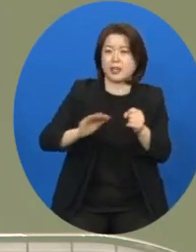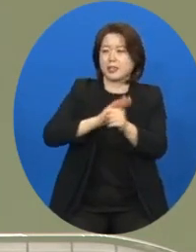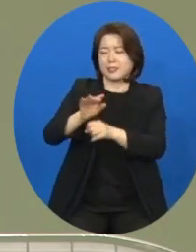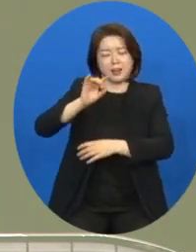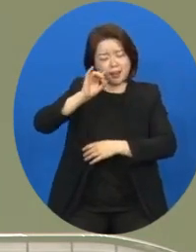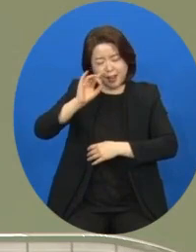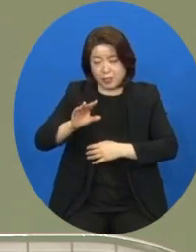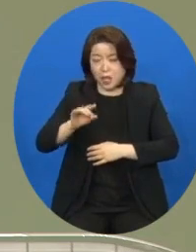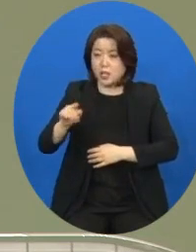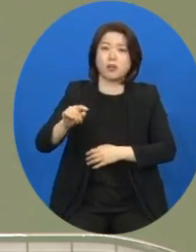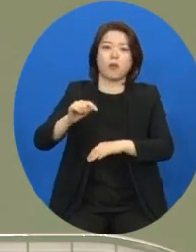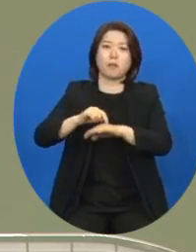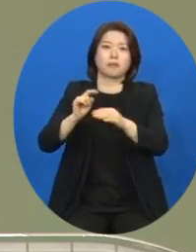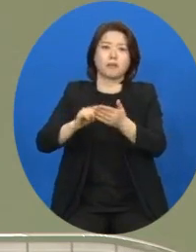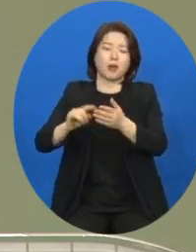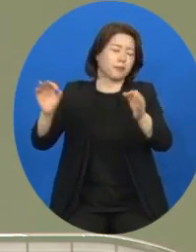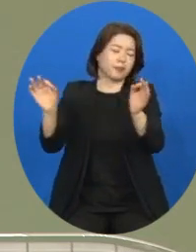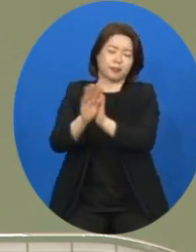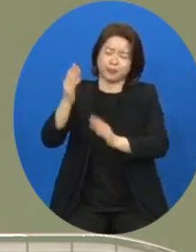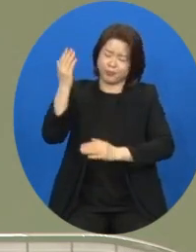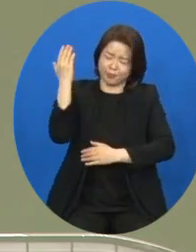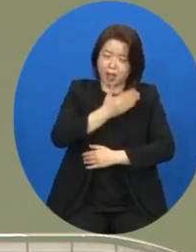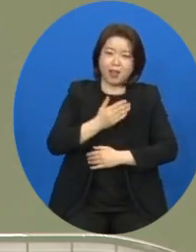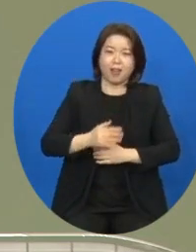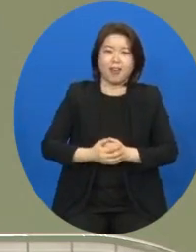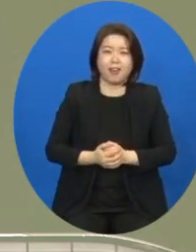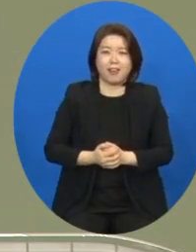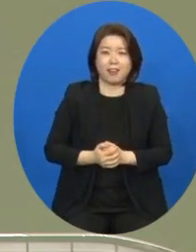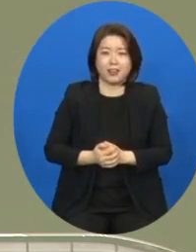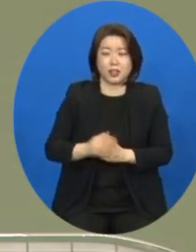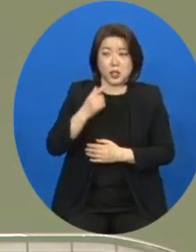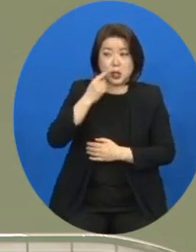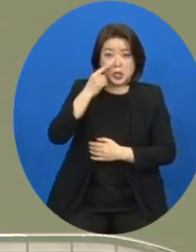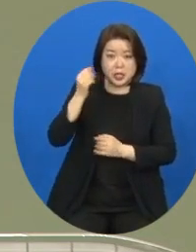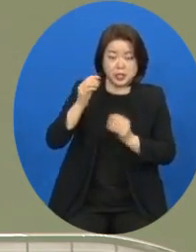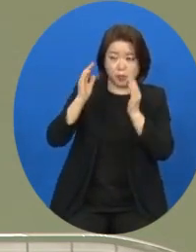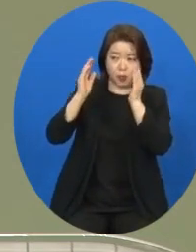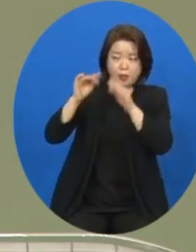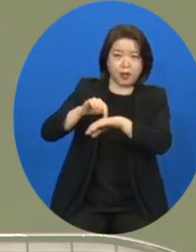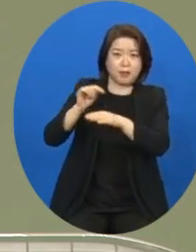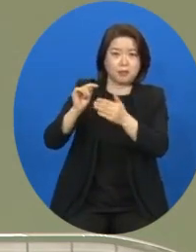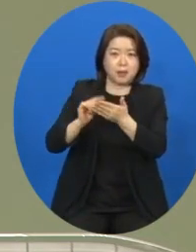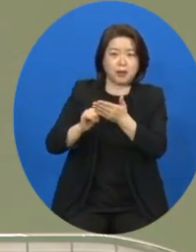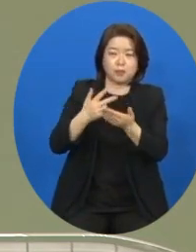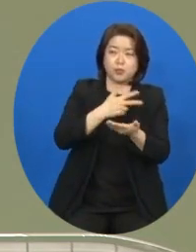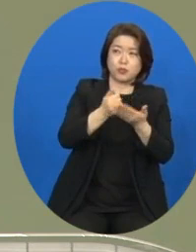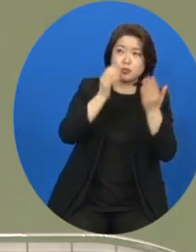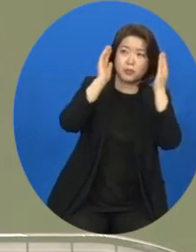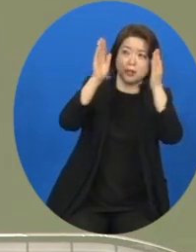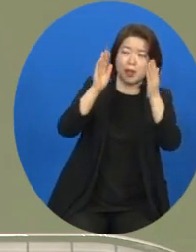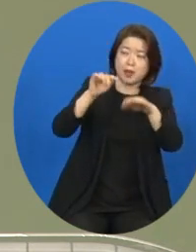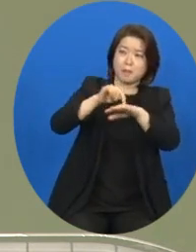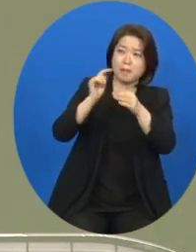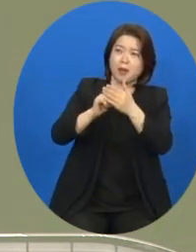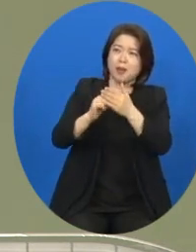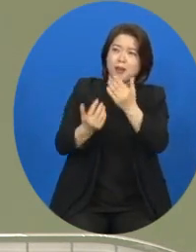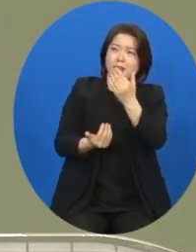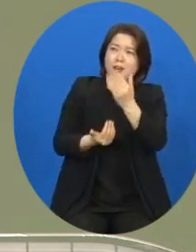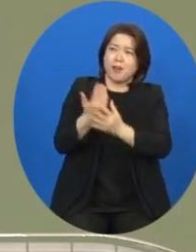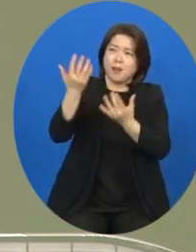안 된다는 마음 없어졌어요. 일본을 향한 마음이 워낙 주님 하나님의 마음 그대로 부릴 듯 일어나더래요.